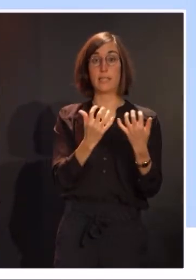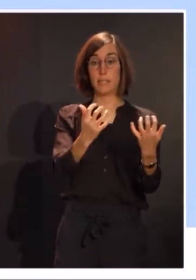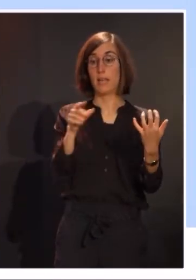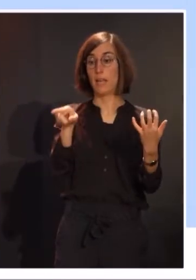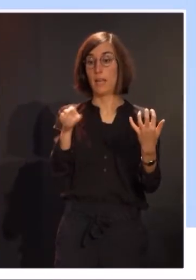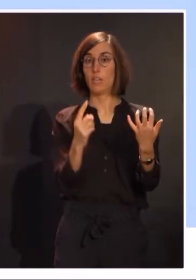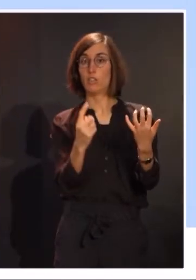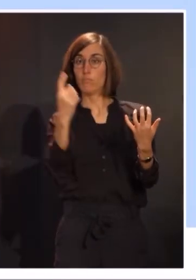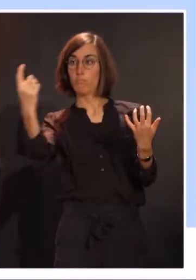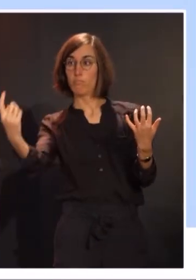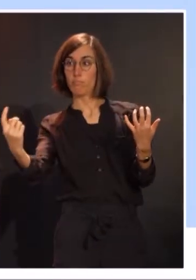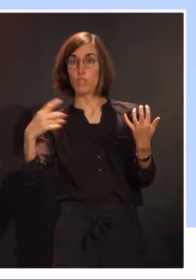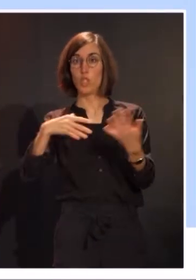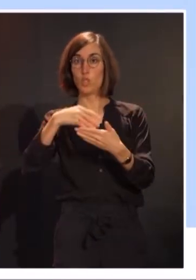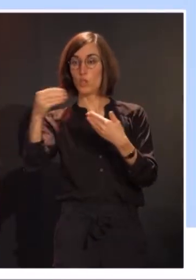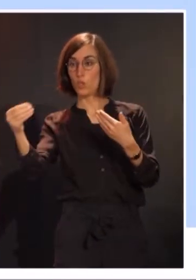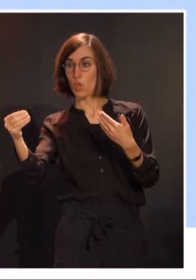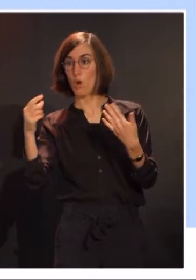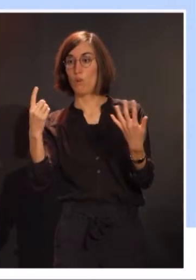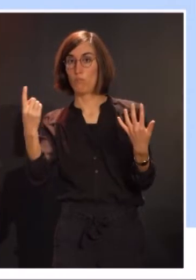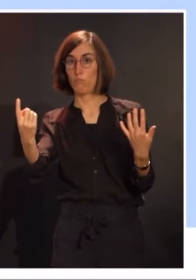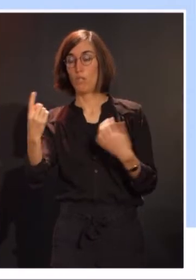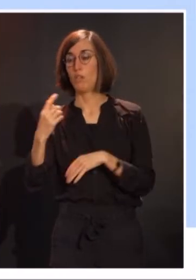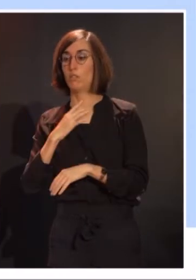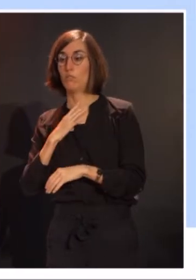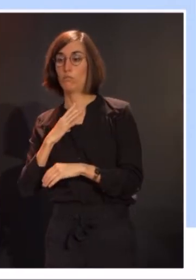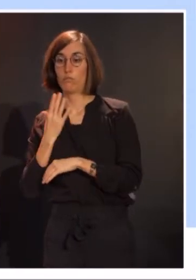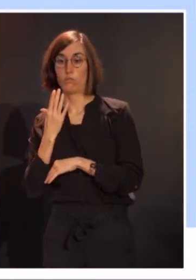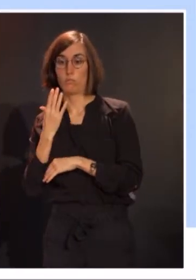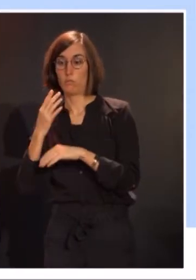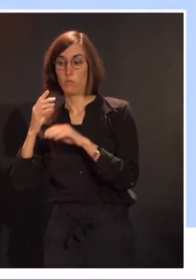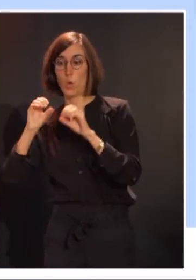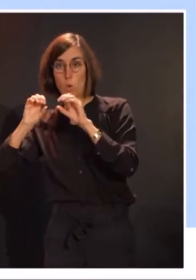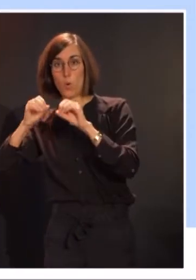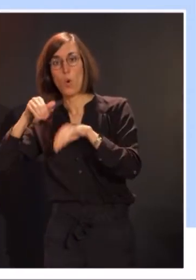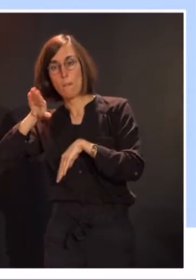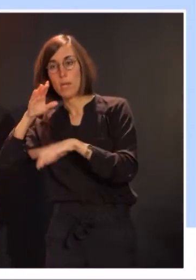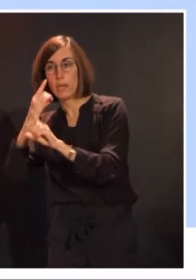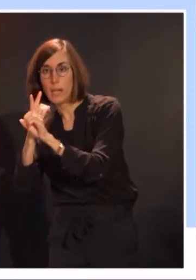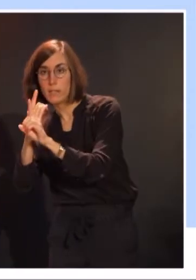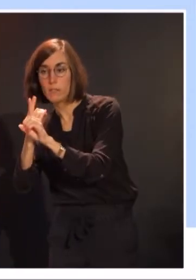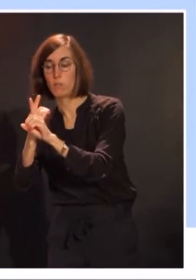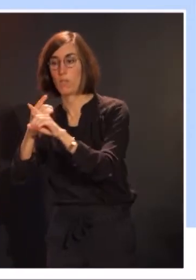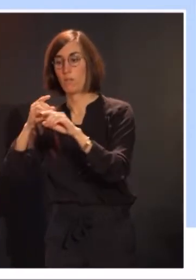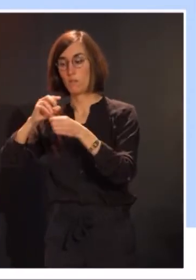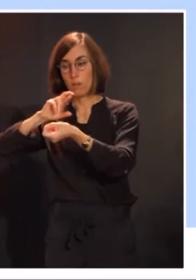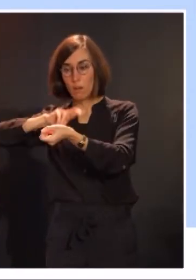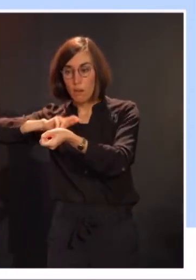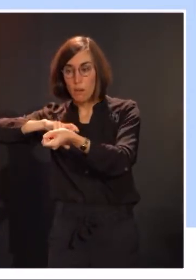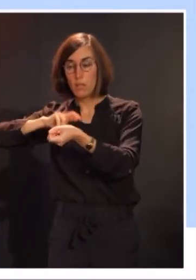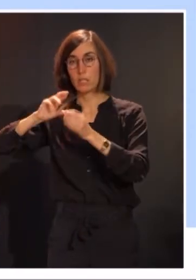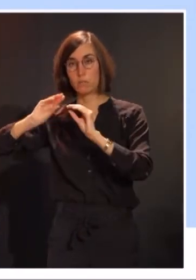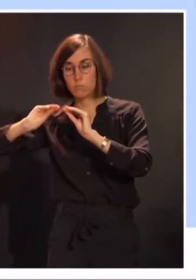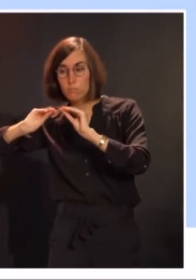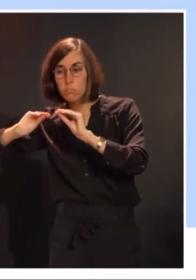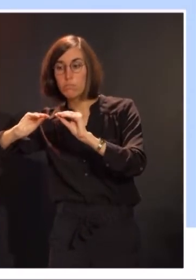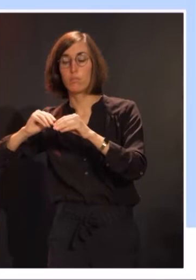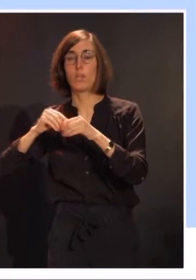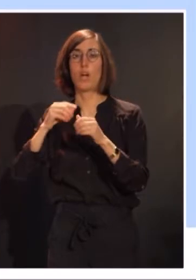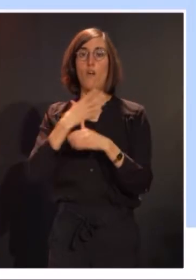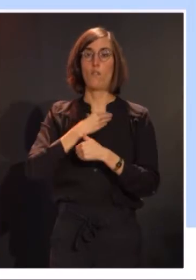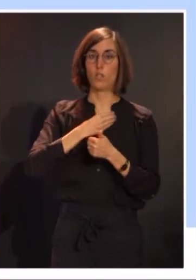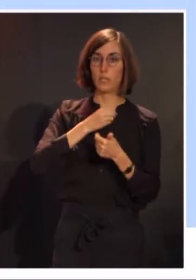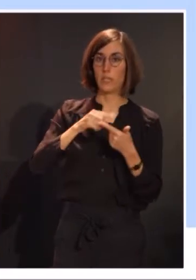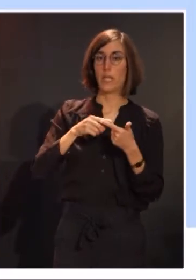Elle bénéficie de séances plutôt individuelles qui permettent aussi d'aller à son rythme, donc en français, en histoire, en maths et en